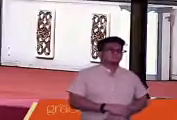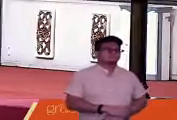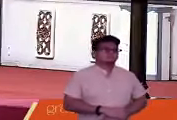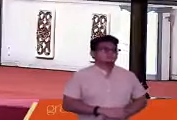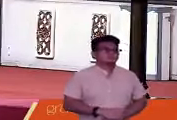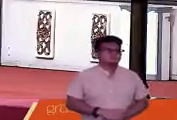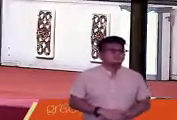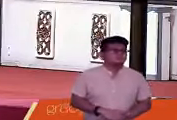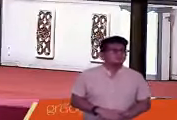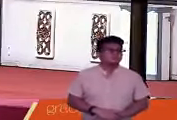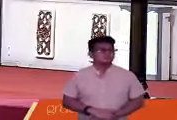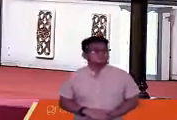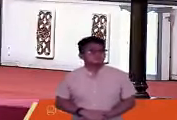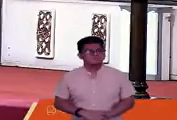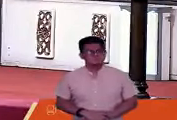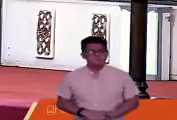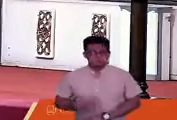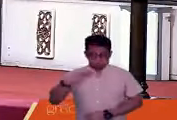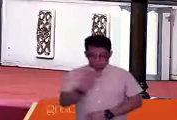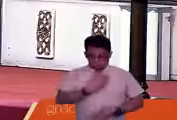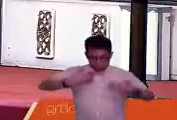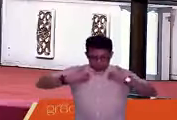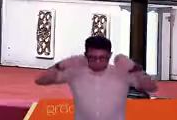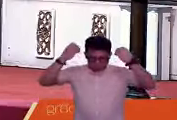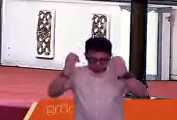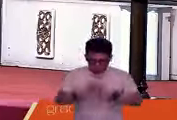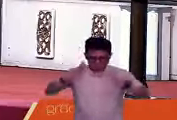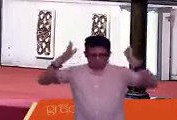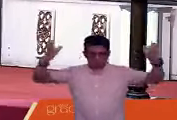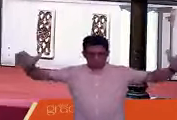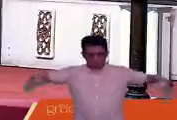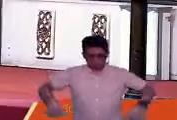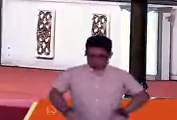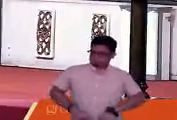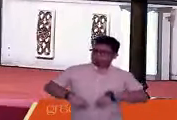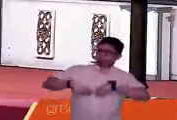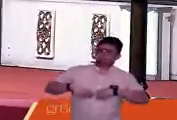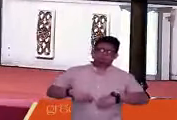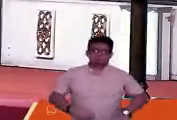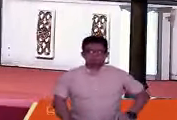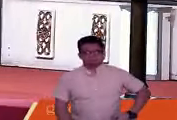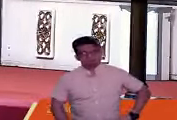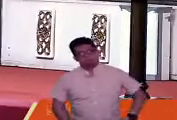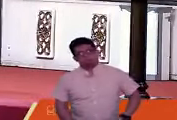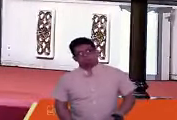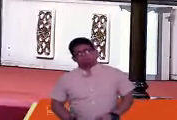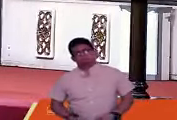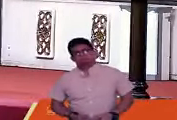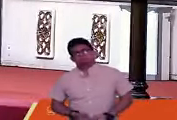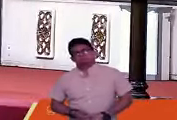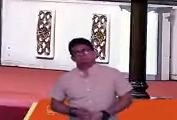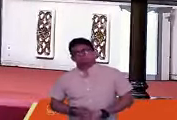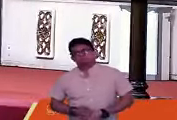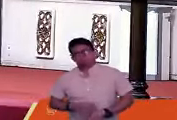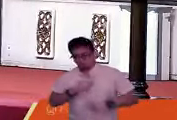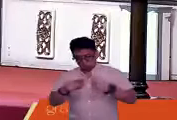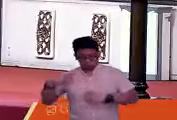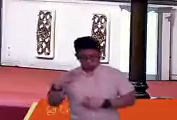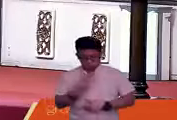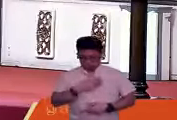Kamatura na. Kaya kita, taas tayo tag-pride, kaya wala man ta kasabot. Labi na kung wala kang kasabot nga, labi